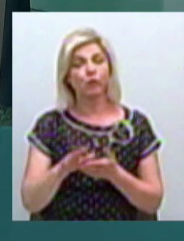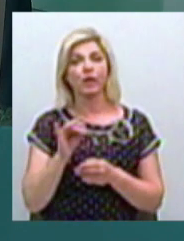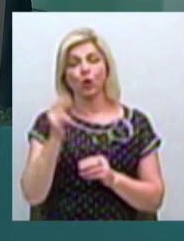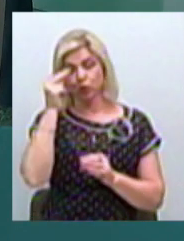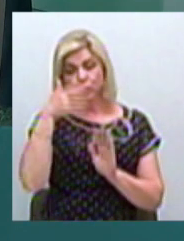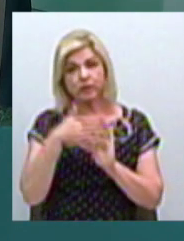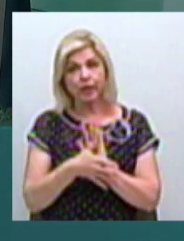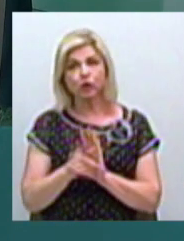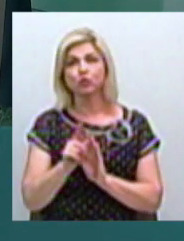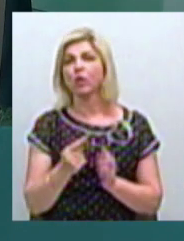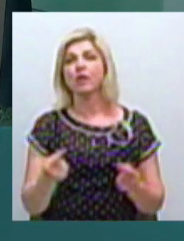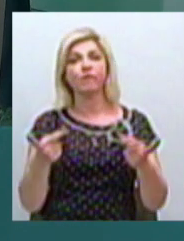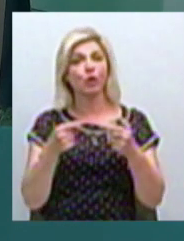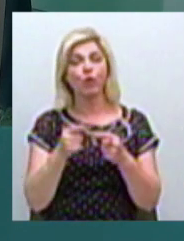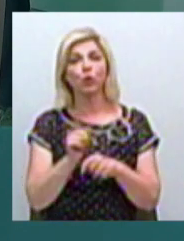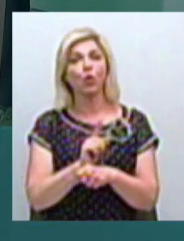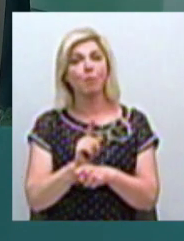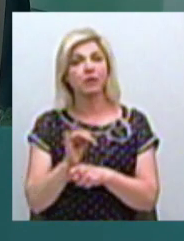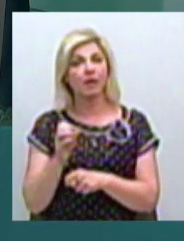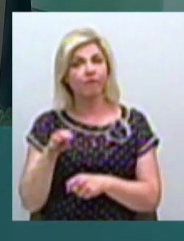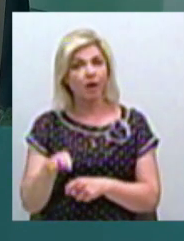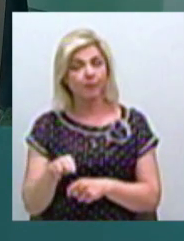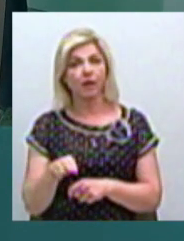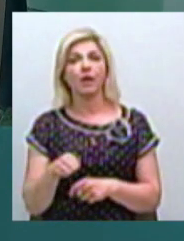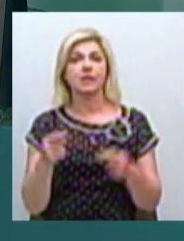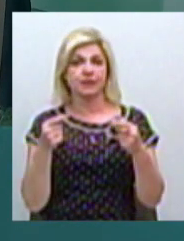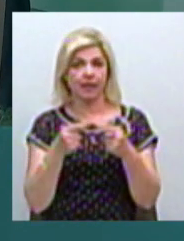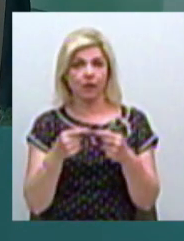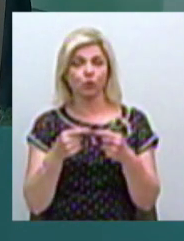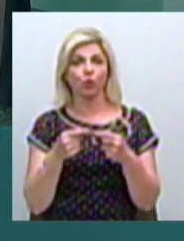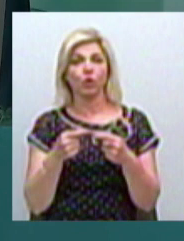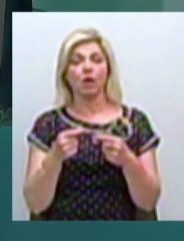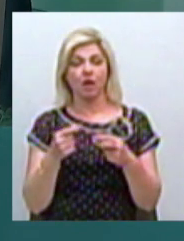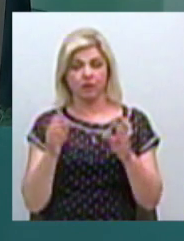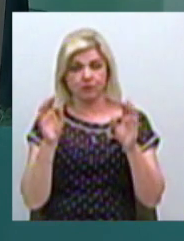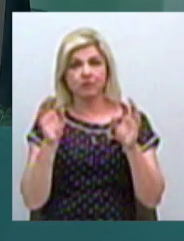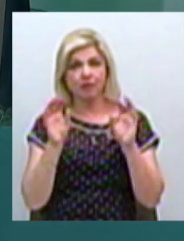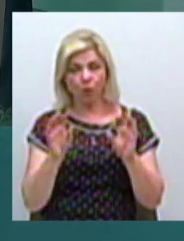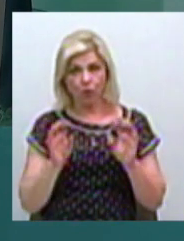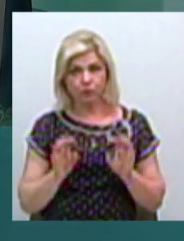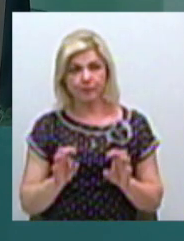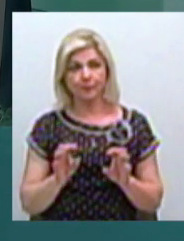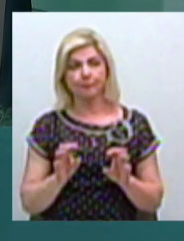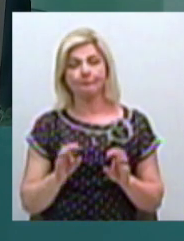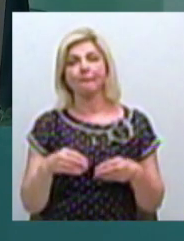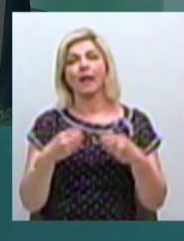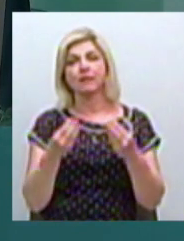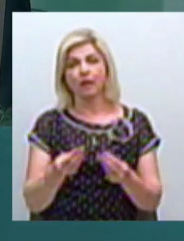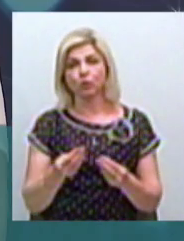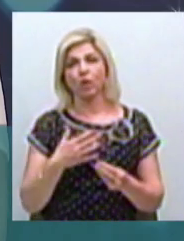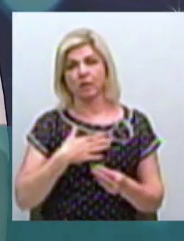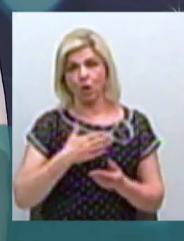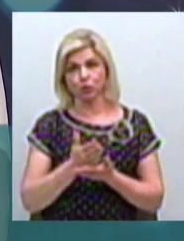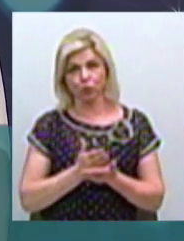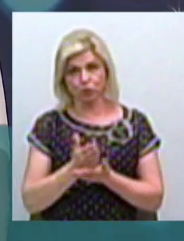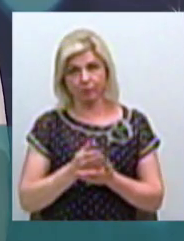Дослідження, які не відповідають нормативам, згідно чинного регламенту, надаються до нашої